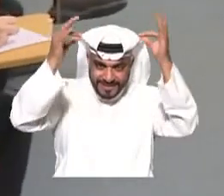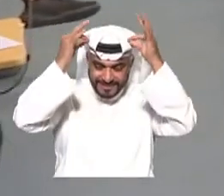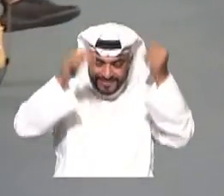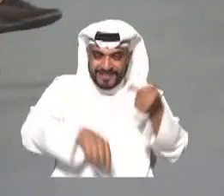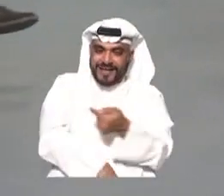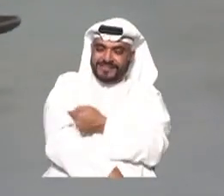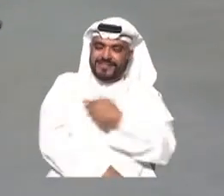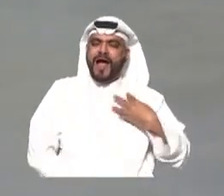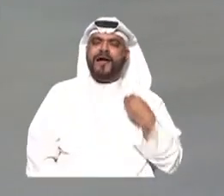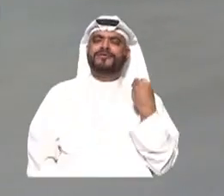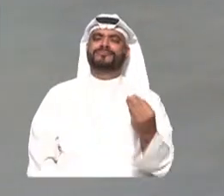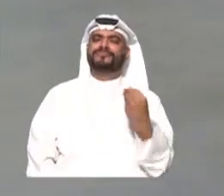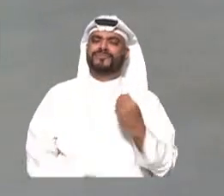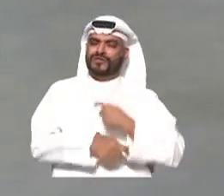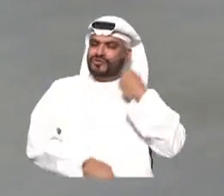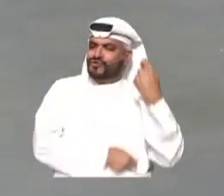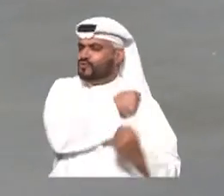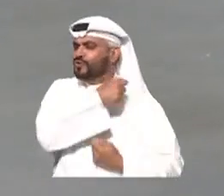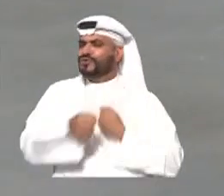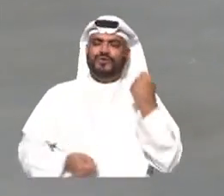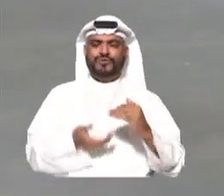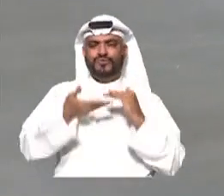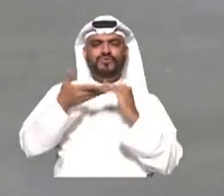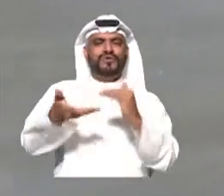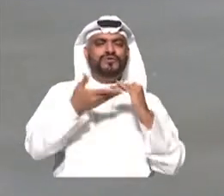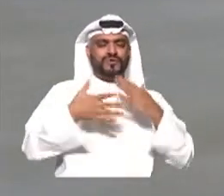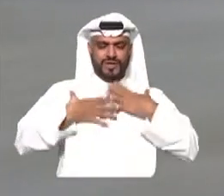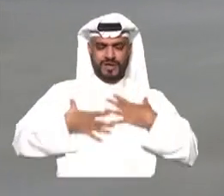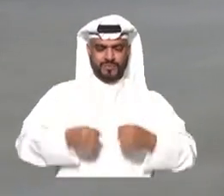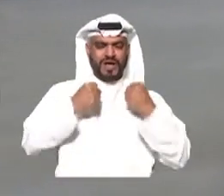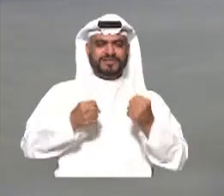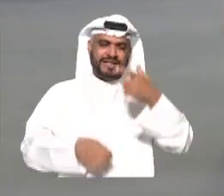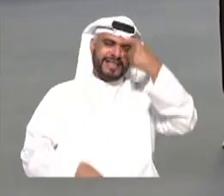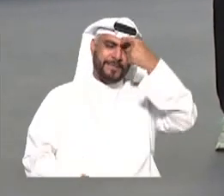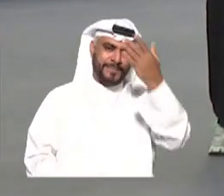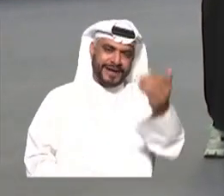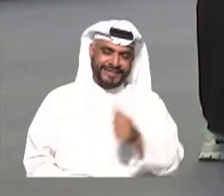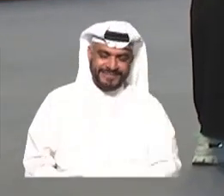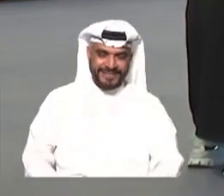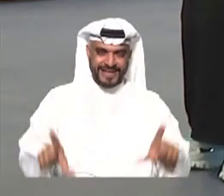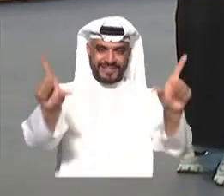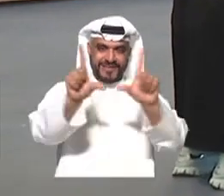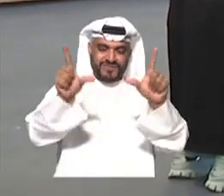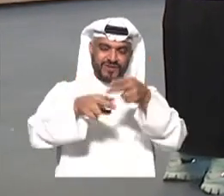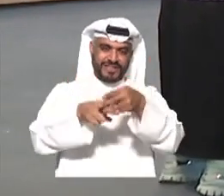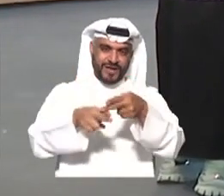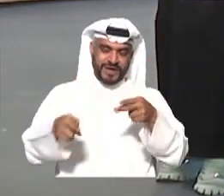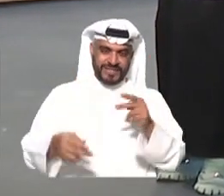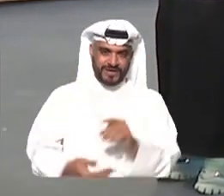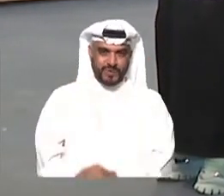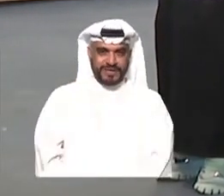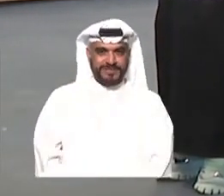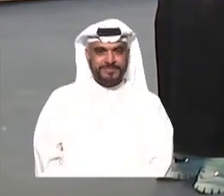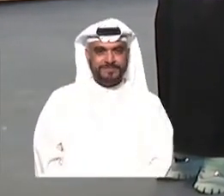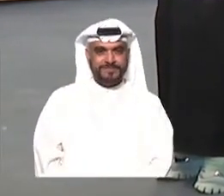بيضاء، يبذلون المستحيل من أجل صحة المرضى. فايز البطي، تلفزيون دولة الكويت.